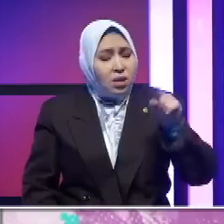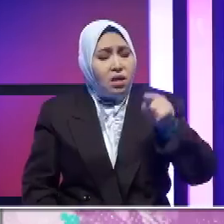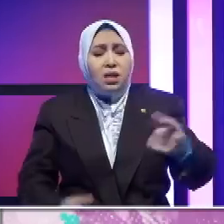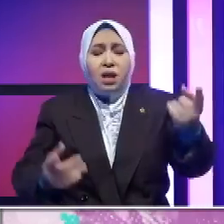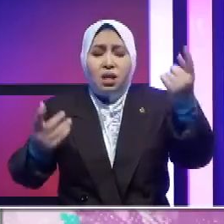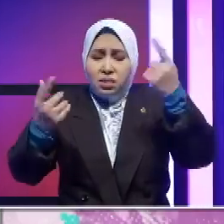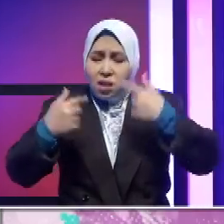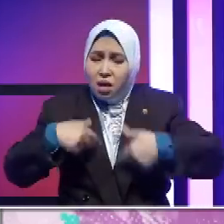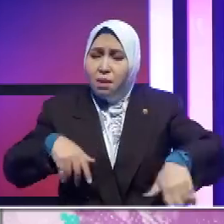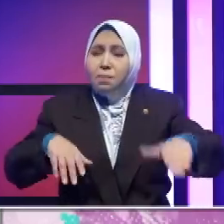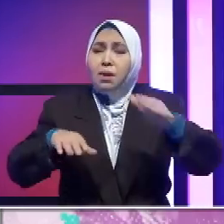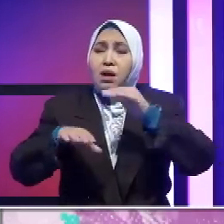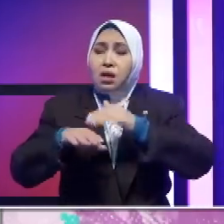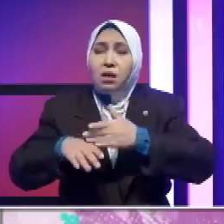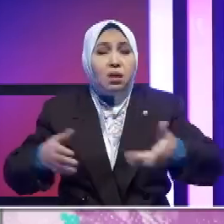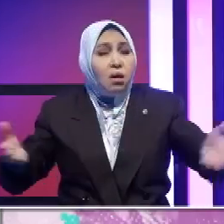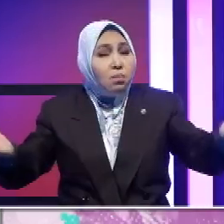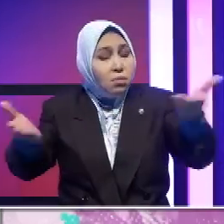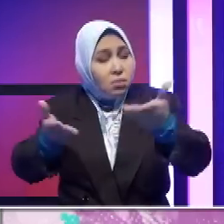وقد